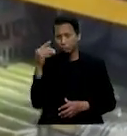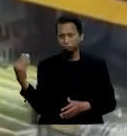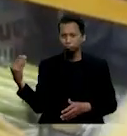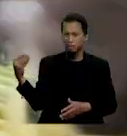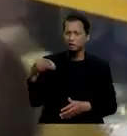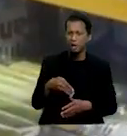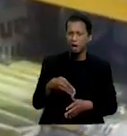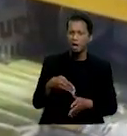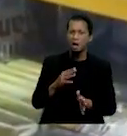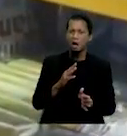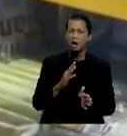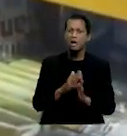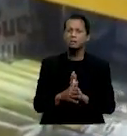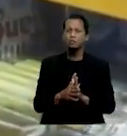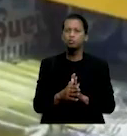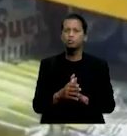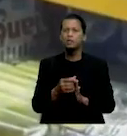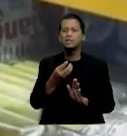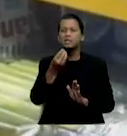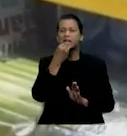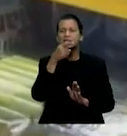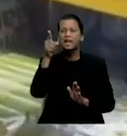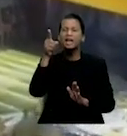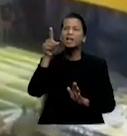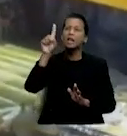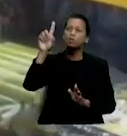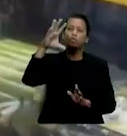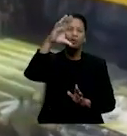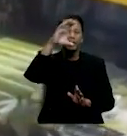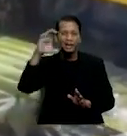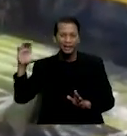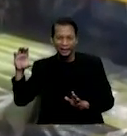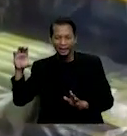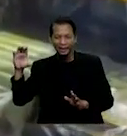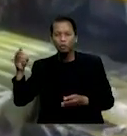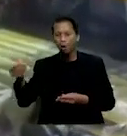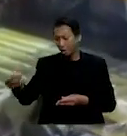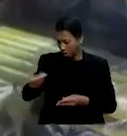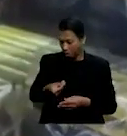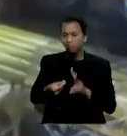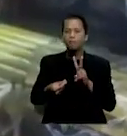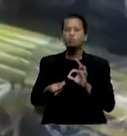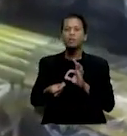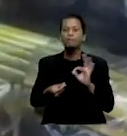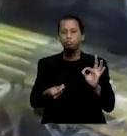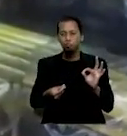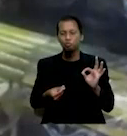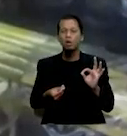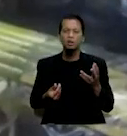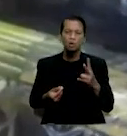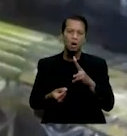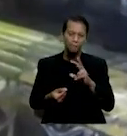langsung narik ciki satu renceng. Terus dia ngasih duit ada 20 ribu, ada 2 ribuan, ada